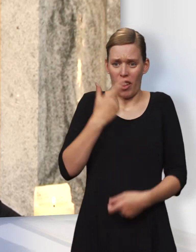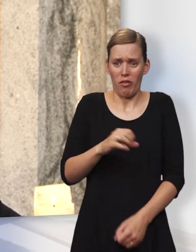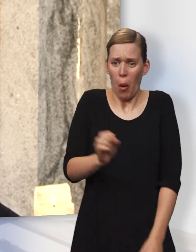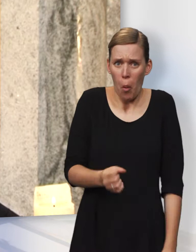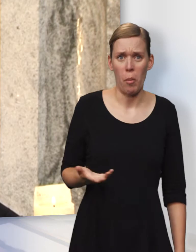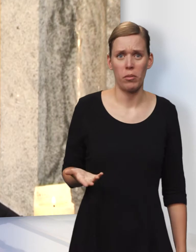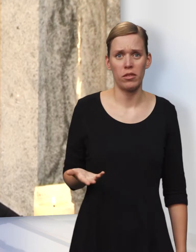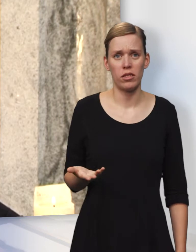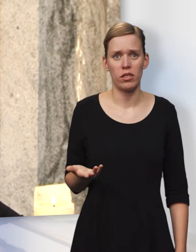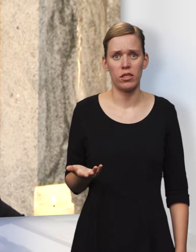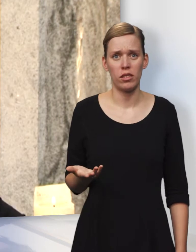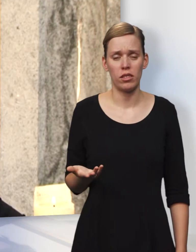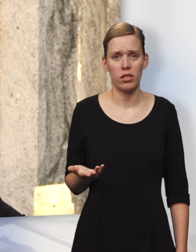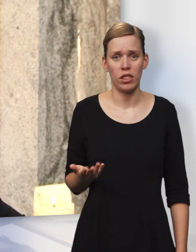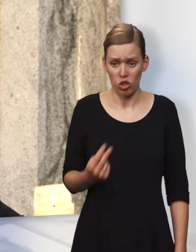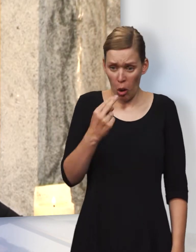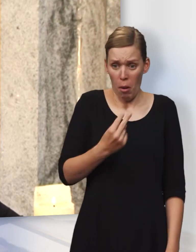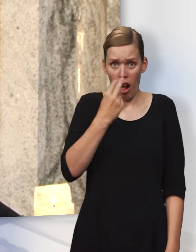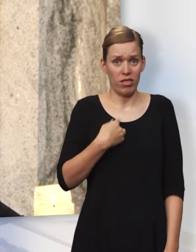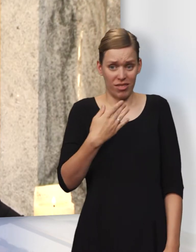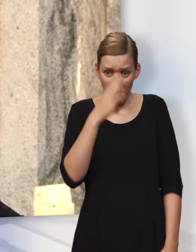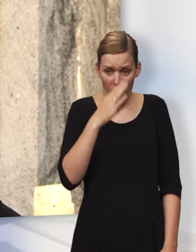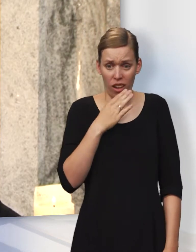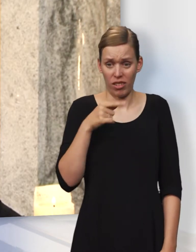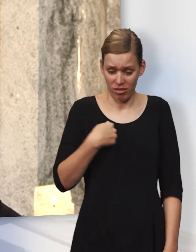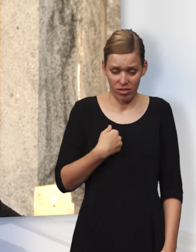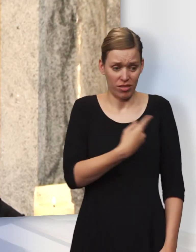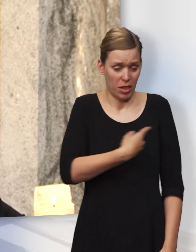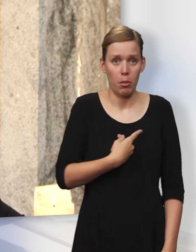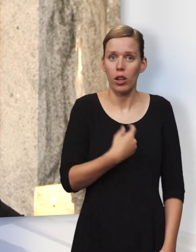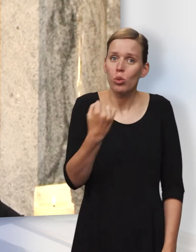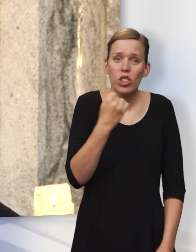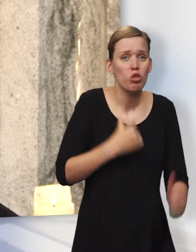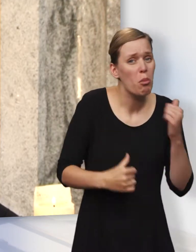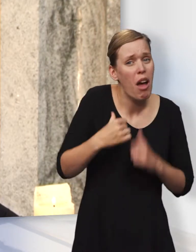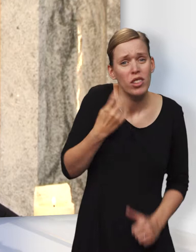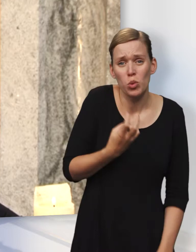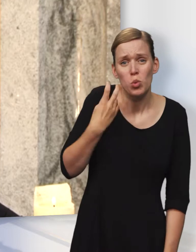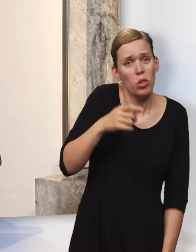getan? Siehe, dein Vater und ich haben dich mit Schmerzen gesucht.